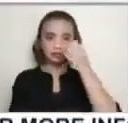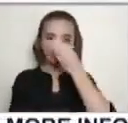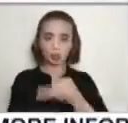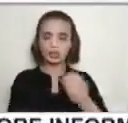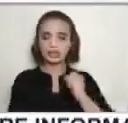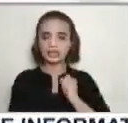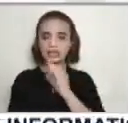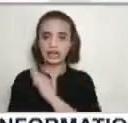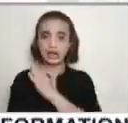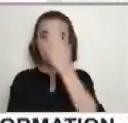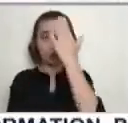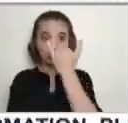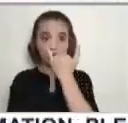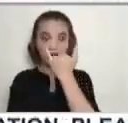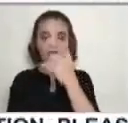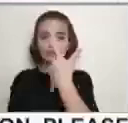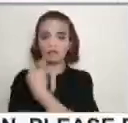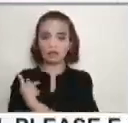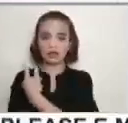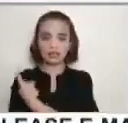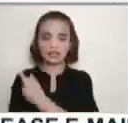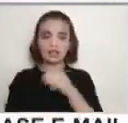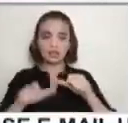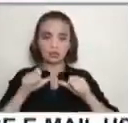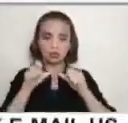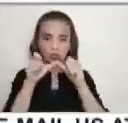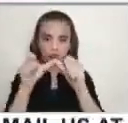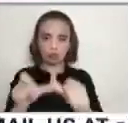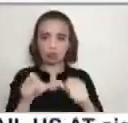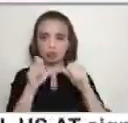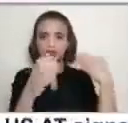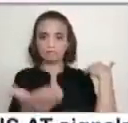1,695,824 na kaso ng COVID-19. Umabot na rin sa